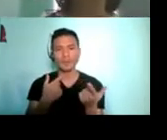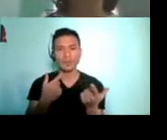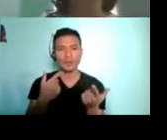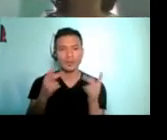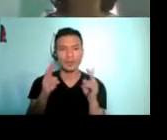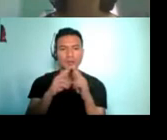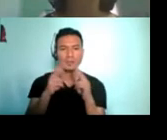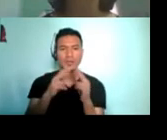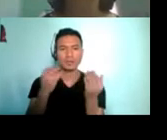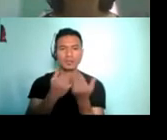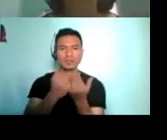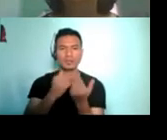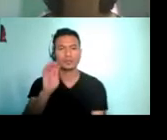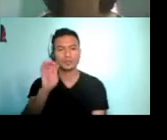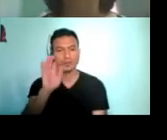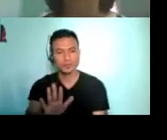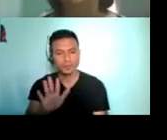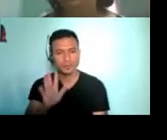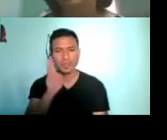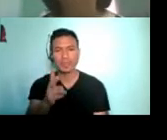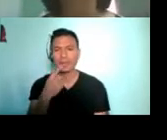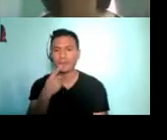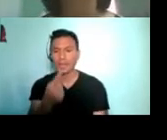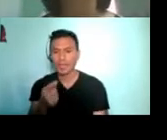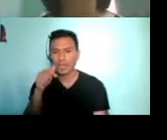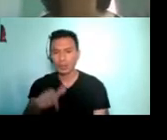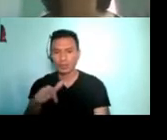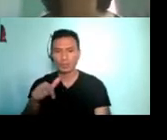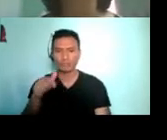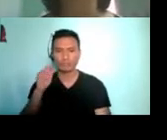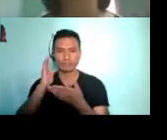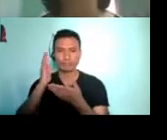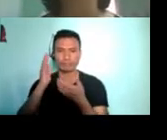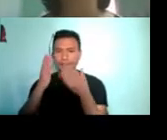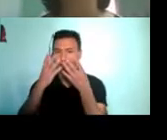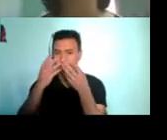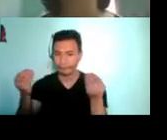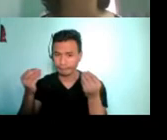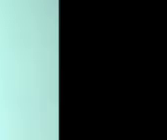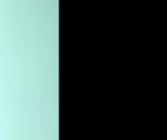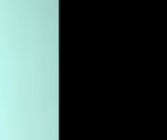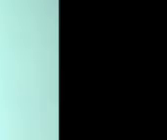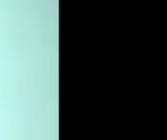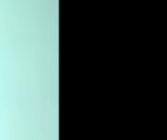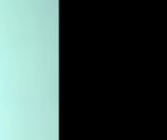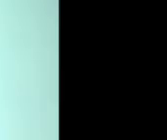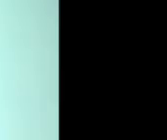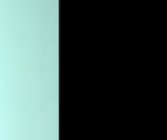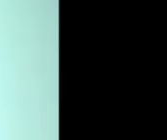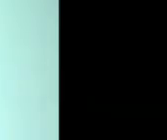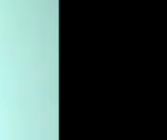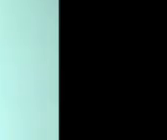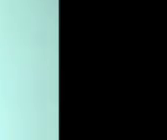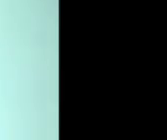सम्पर्क गर्न सक्छौँ। यति भन्दै मेरो चाहिँ अहिलेको प्रेजेन्टेसन यहीँ नै रोके। थ्याङ्क यू सो मच,